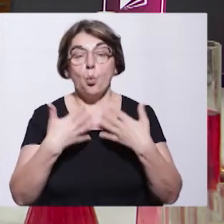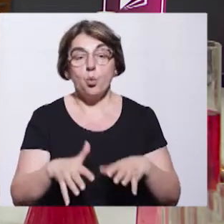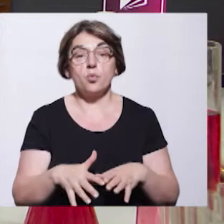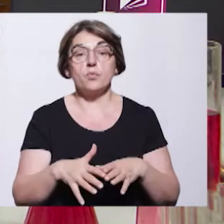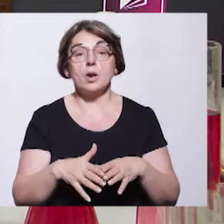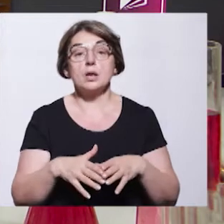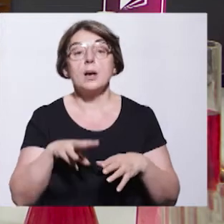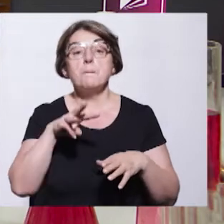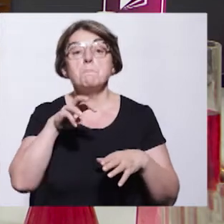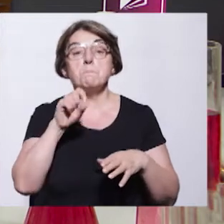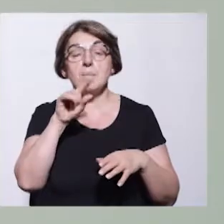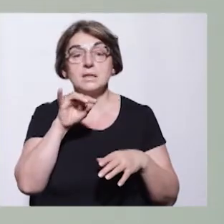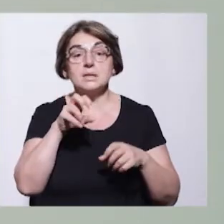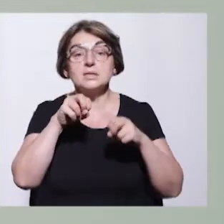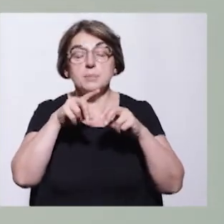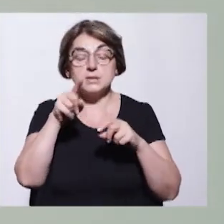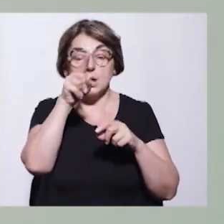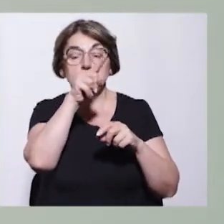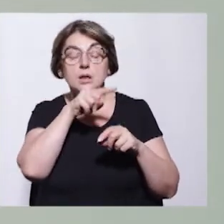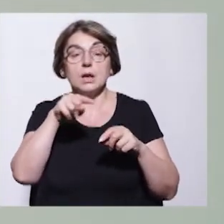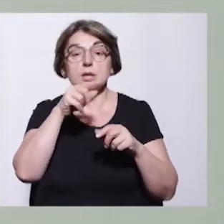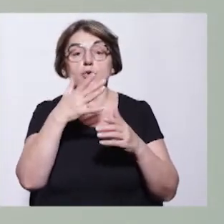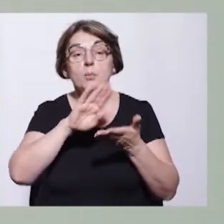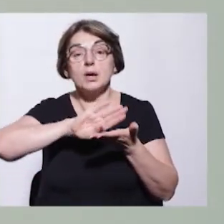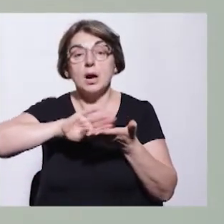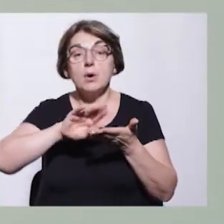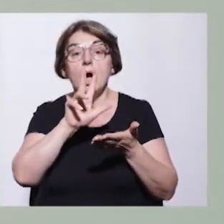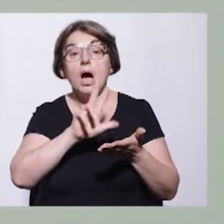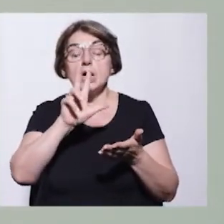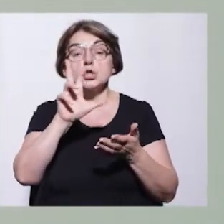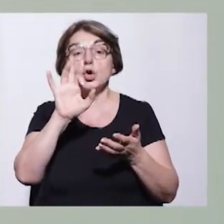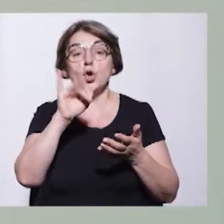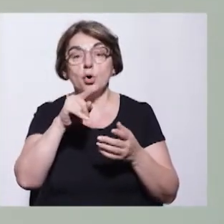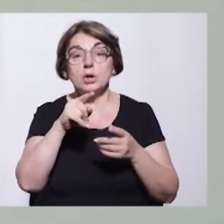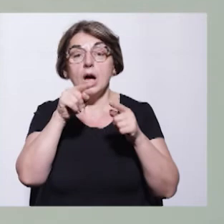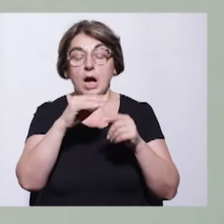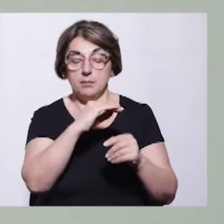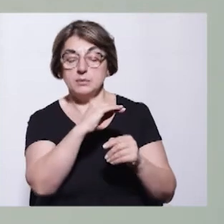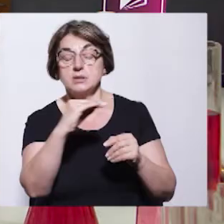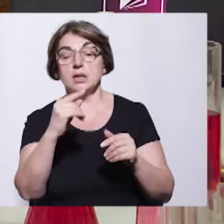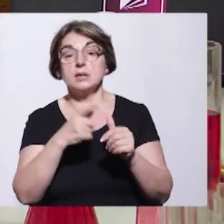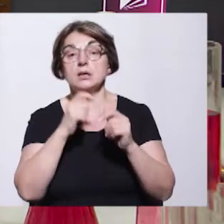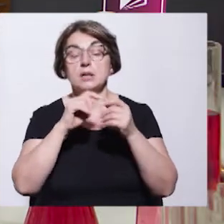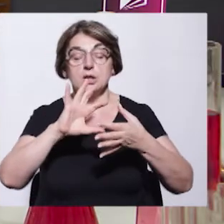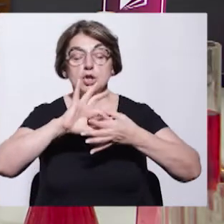მივიღებთ უკვე მეთილის რადიკალს და გამოიყოფა